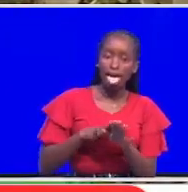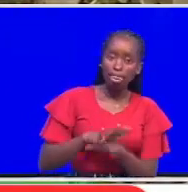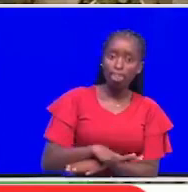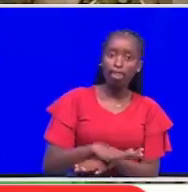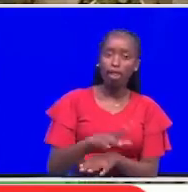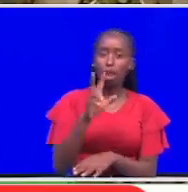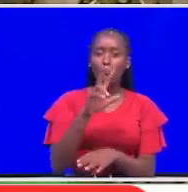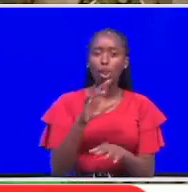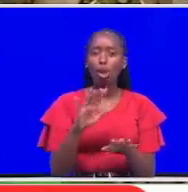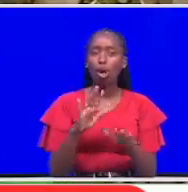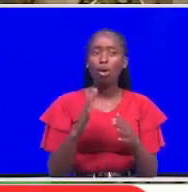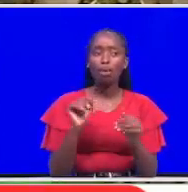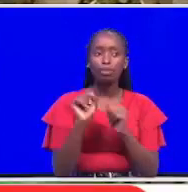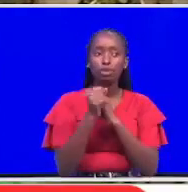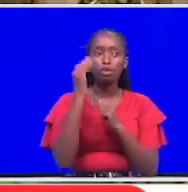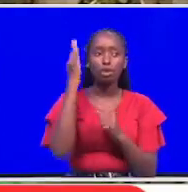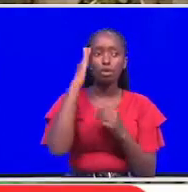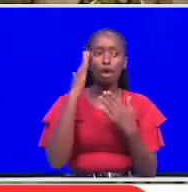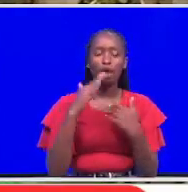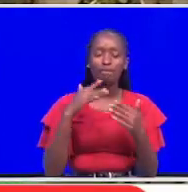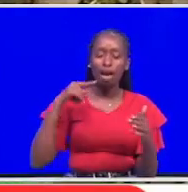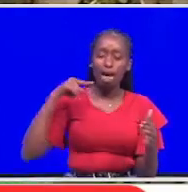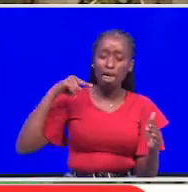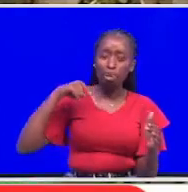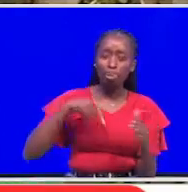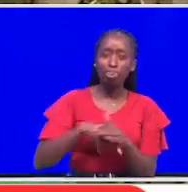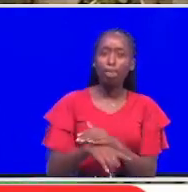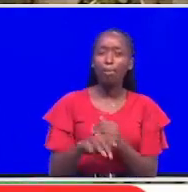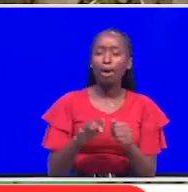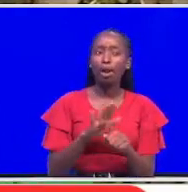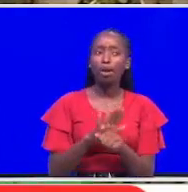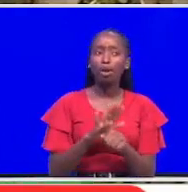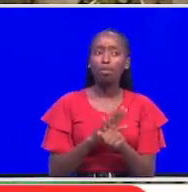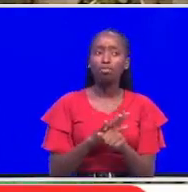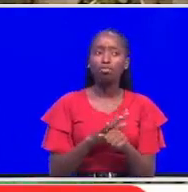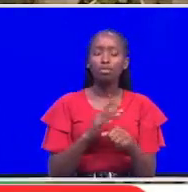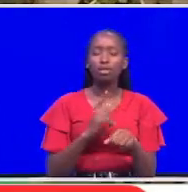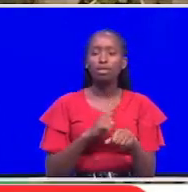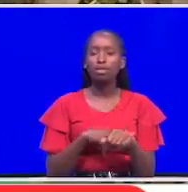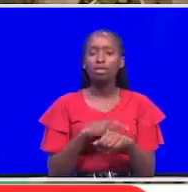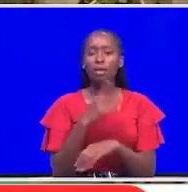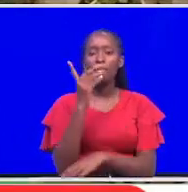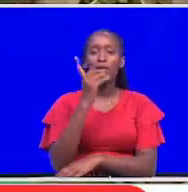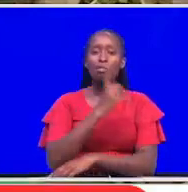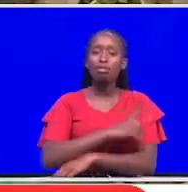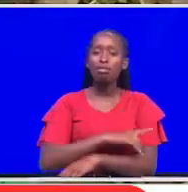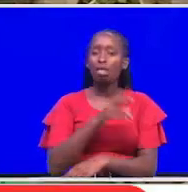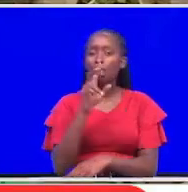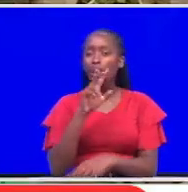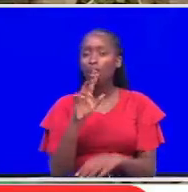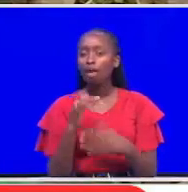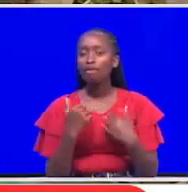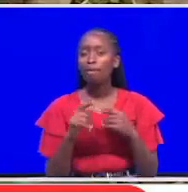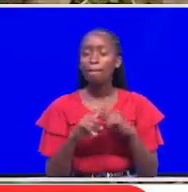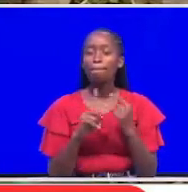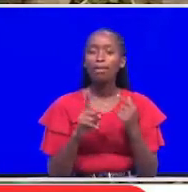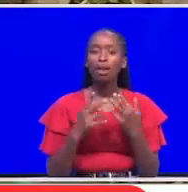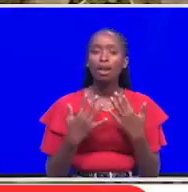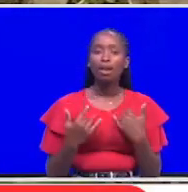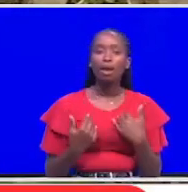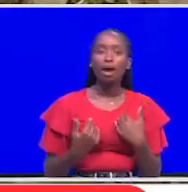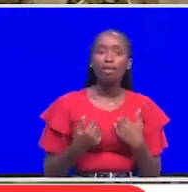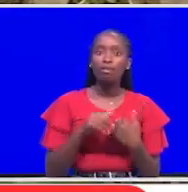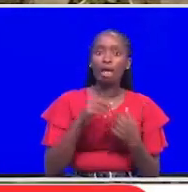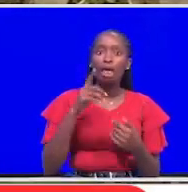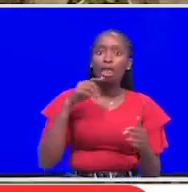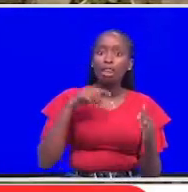Na ungejua kama kuna shimo kubwa hivyo deep. Sababu mchanga inakuanga, lakini uredi likuwe shaa kuwa imebebwa yote.